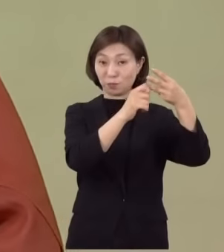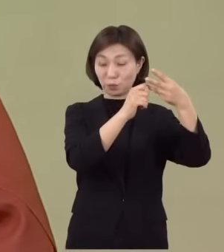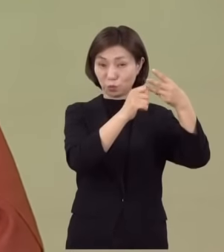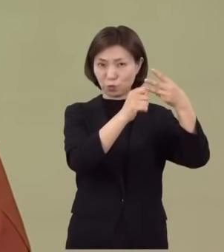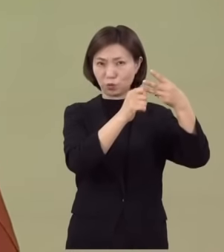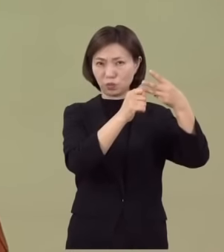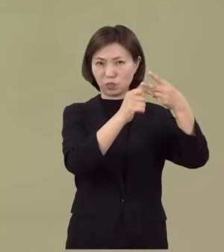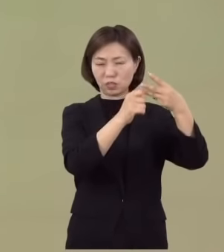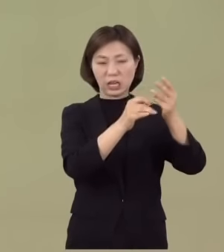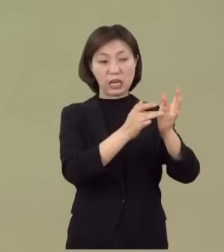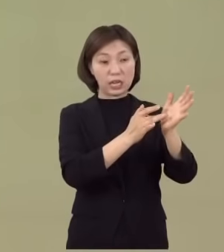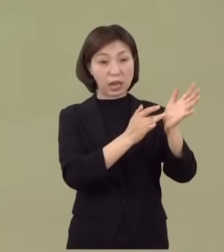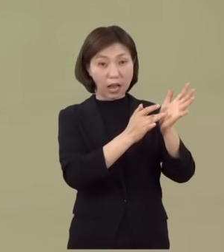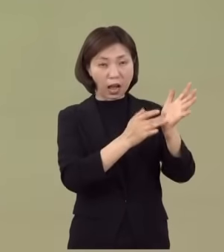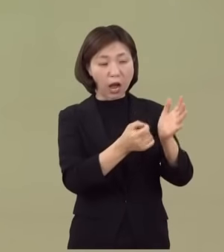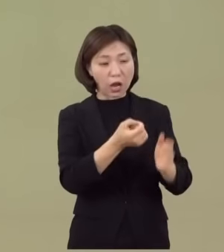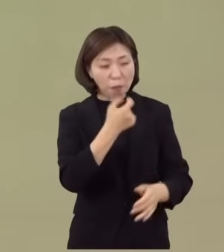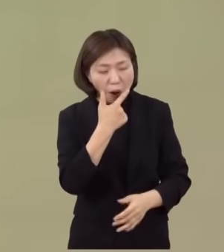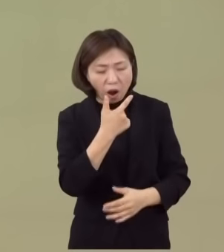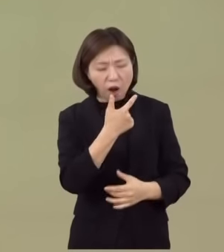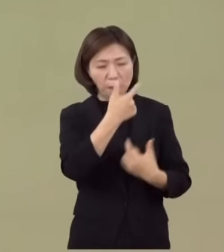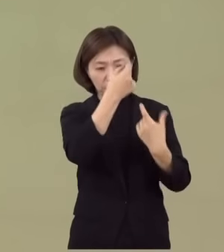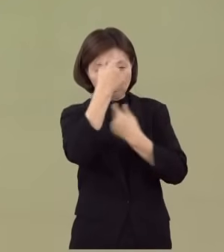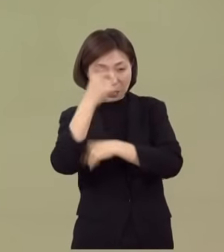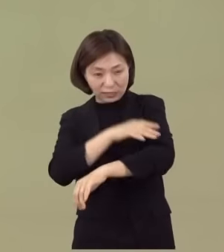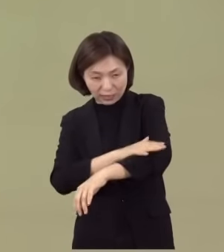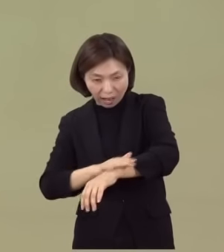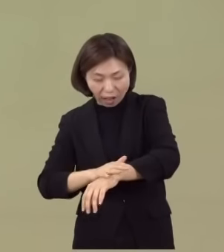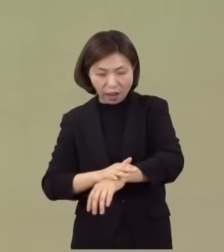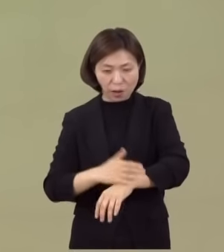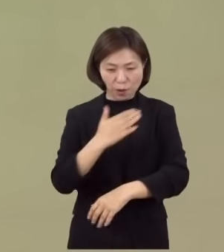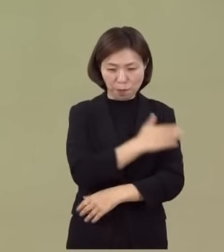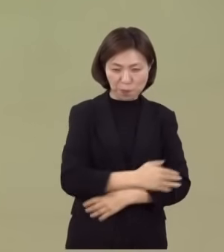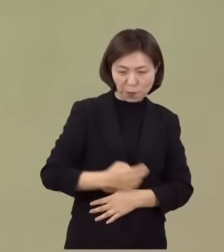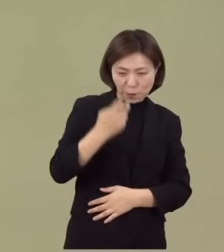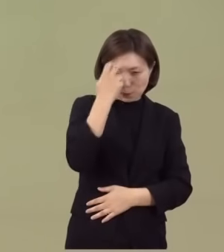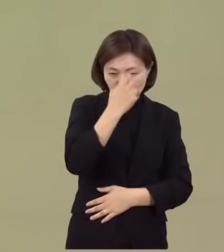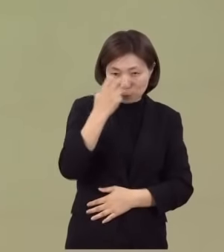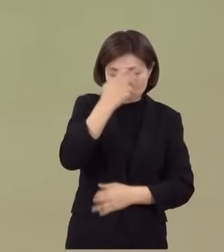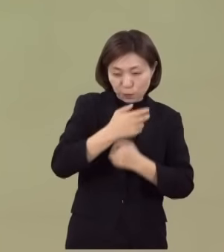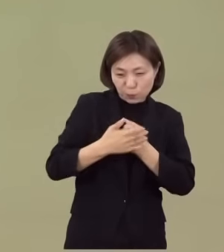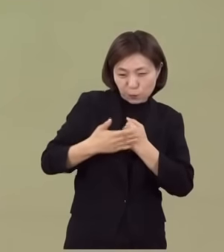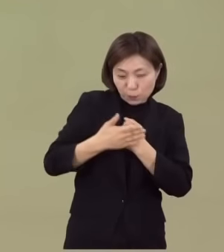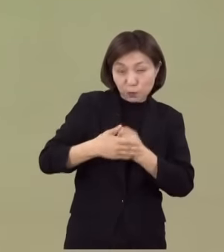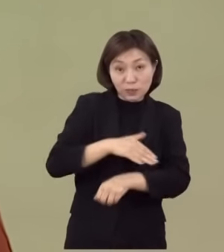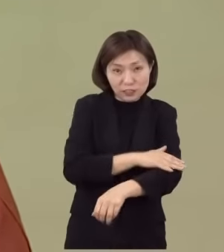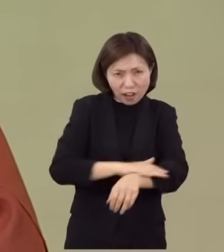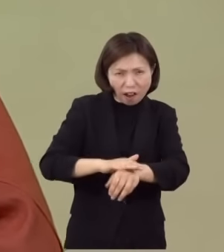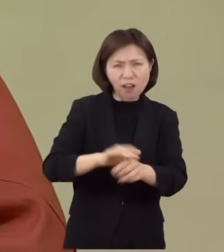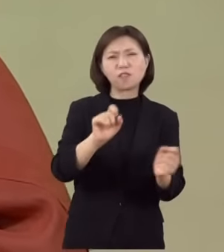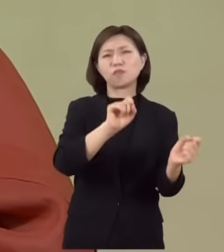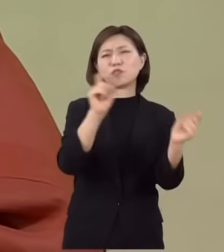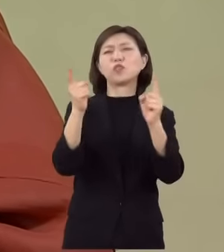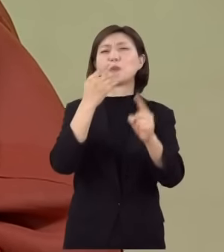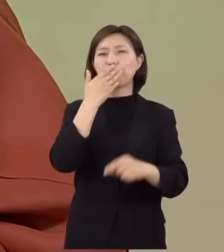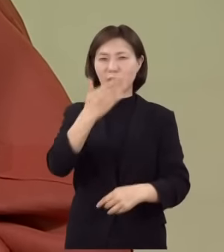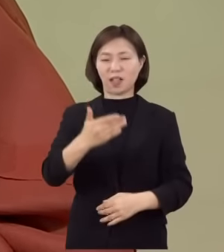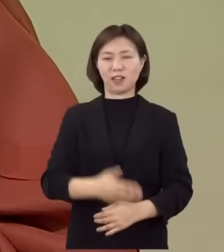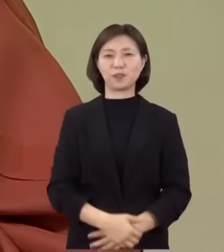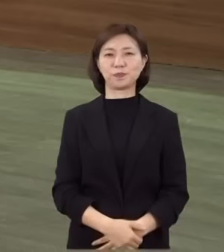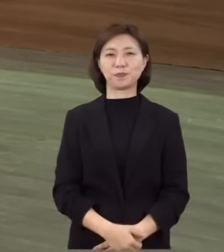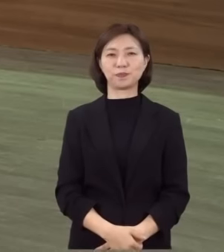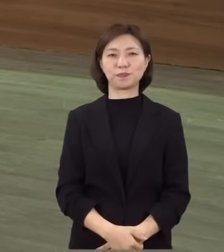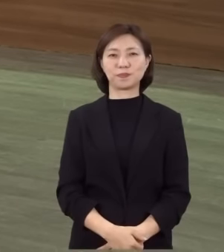앞에서 말한 것처럼 뭐 약을 쓰거나 어 관리를 잘하면 또한 치료할 수가